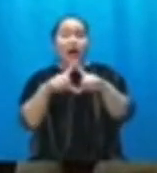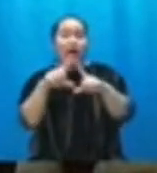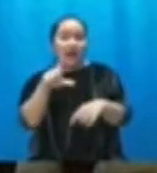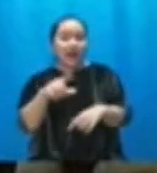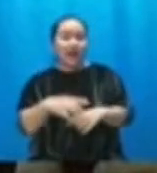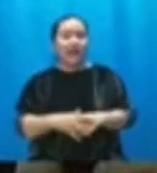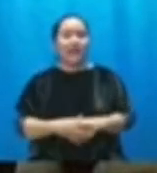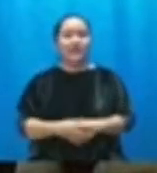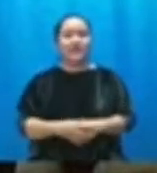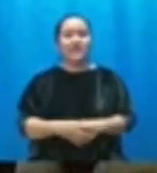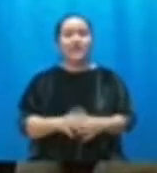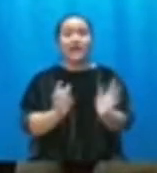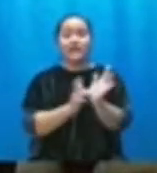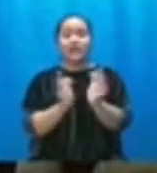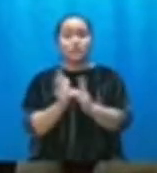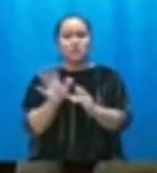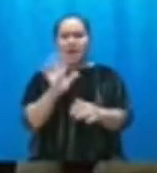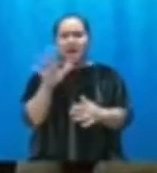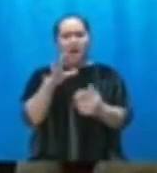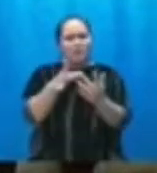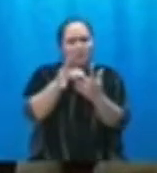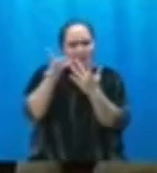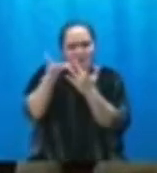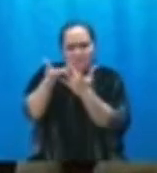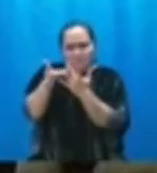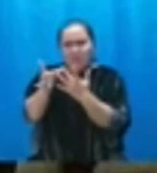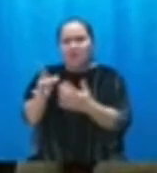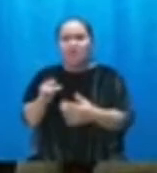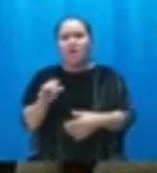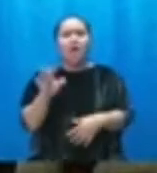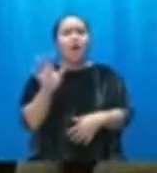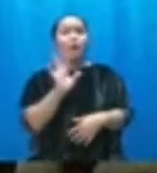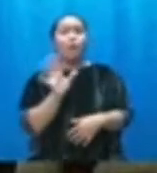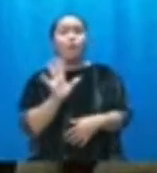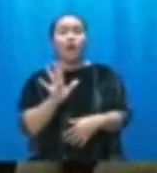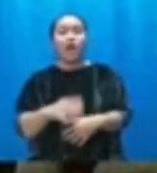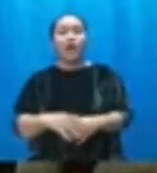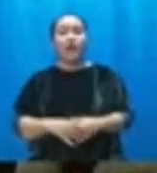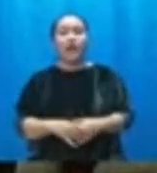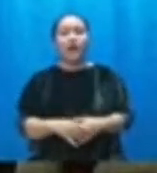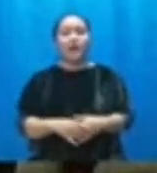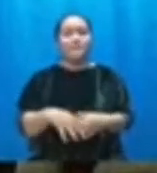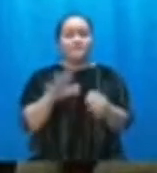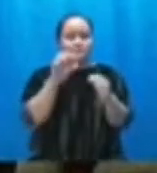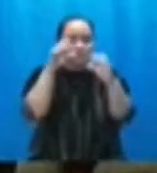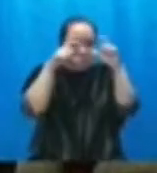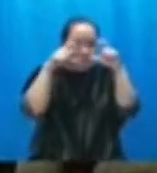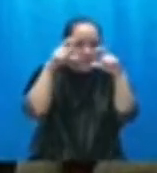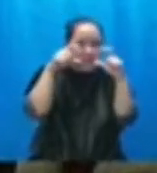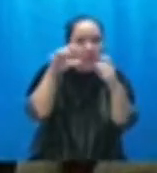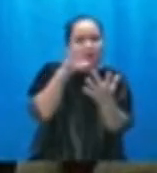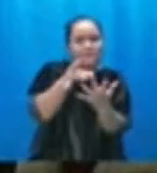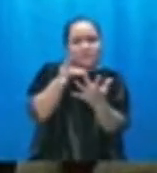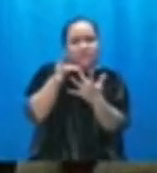mengatakan saya datang bukan untuk mencari orang yang baik tetapi justru orang yang tersesat